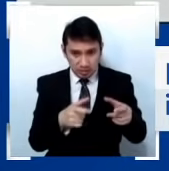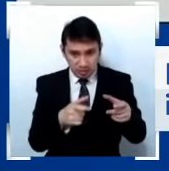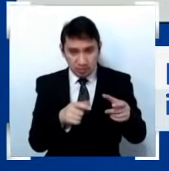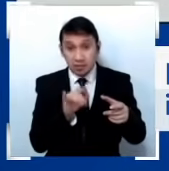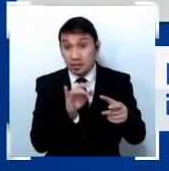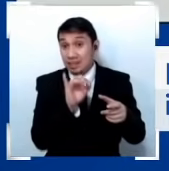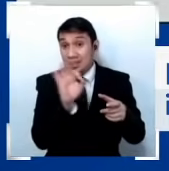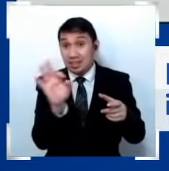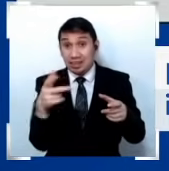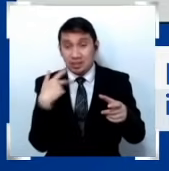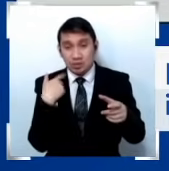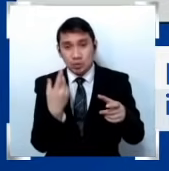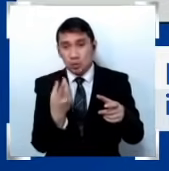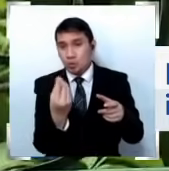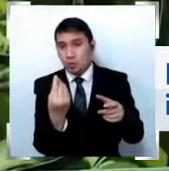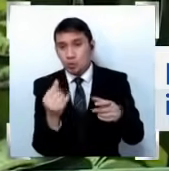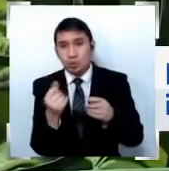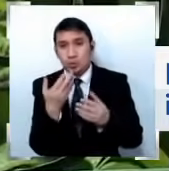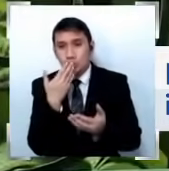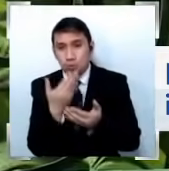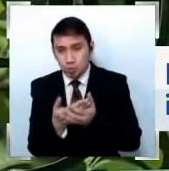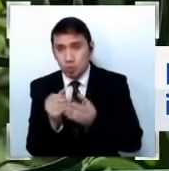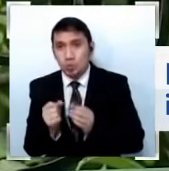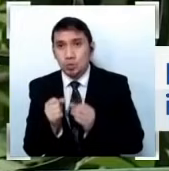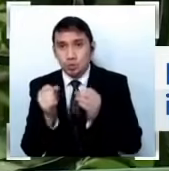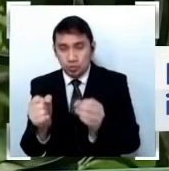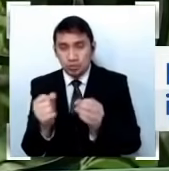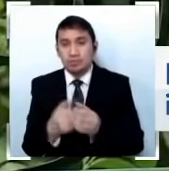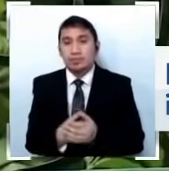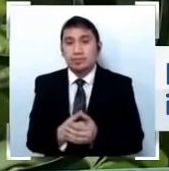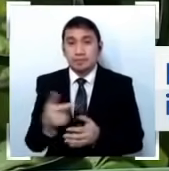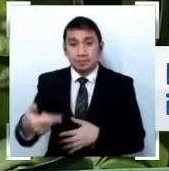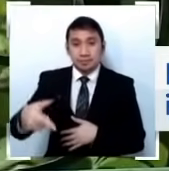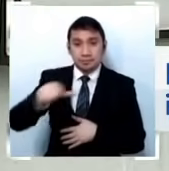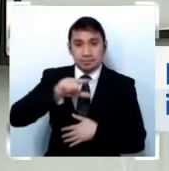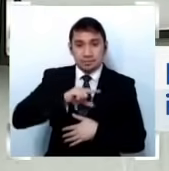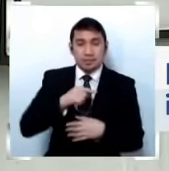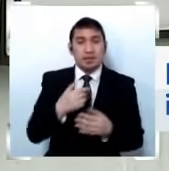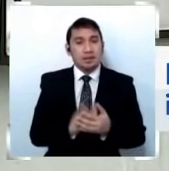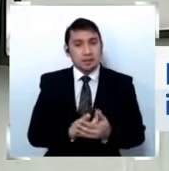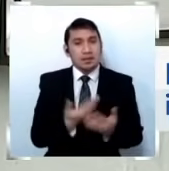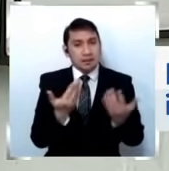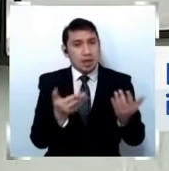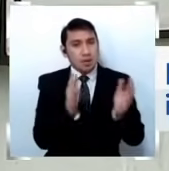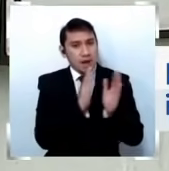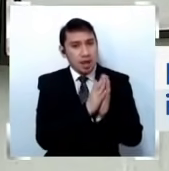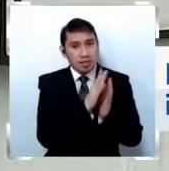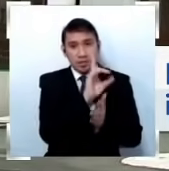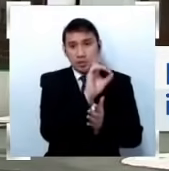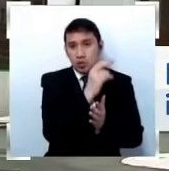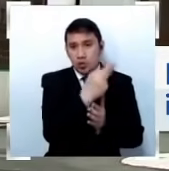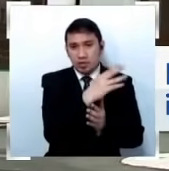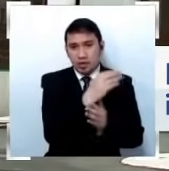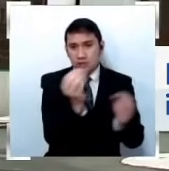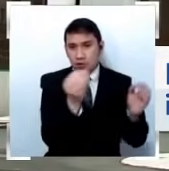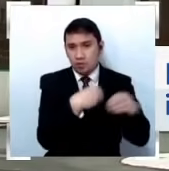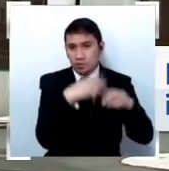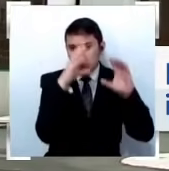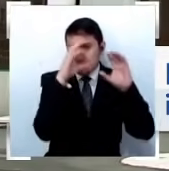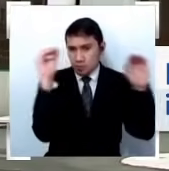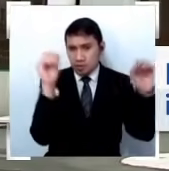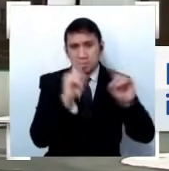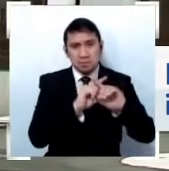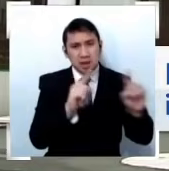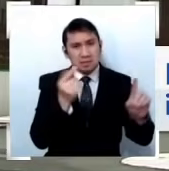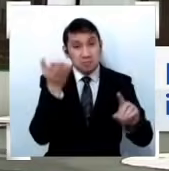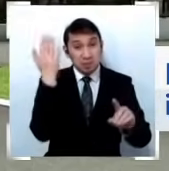ginagawang strategy para sa pag-contain. Sinusubukan pa naming makuha ang panig ng DOH at Malacanang, pero dati na nilang sinabi na tinutugunan